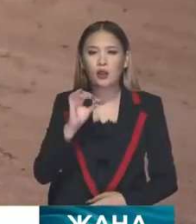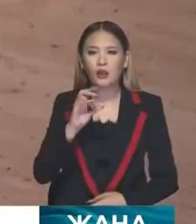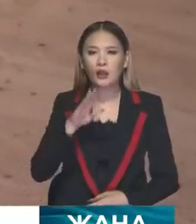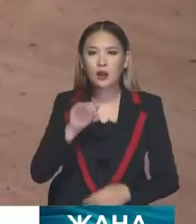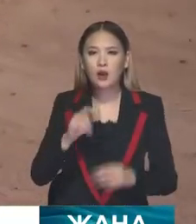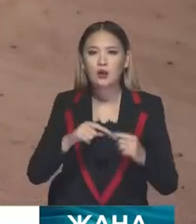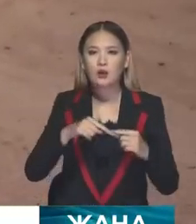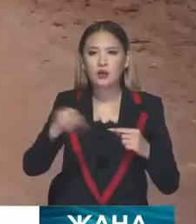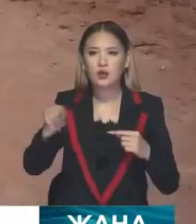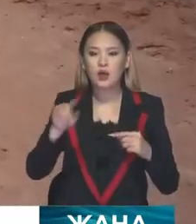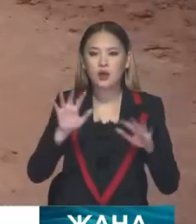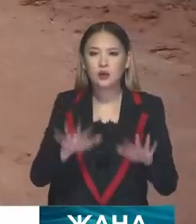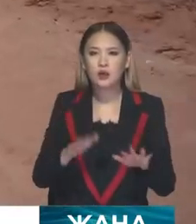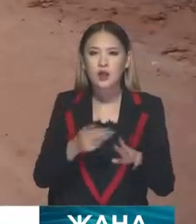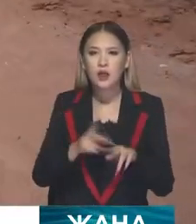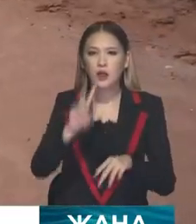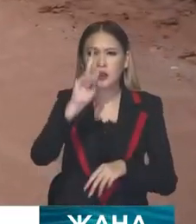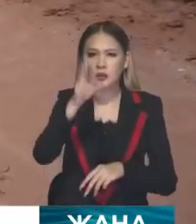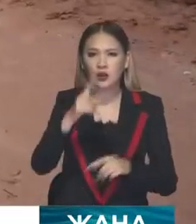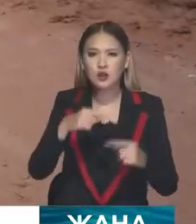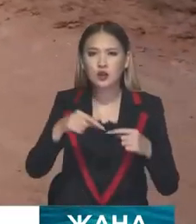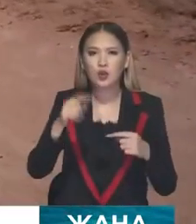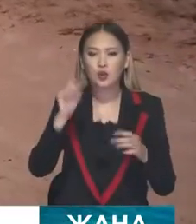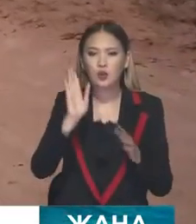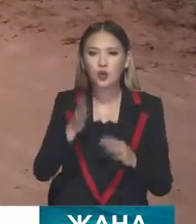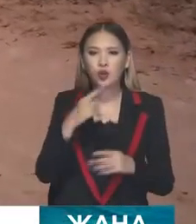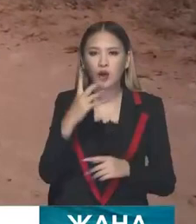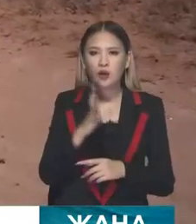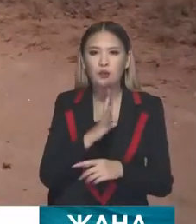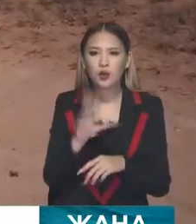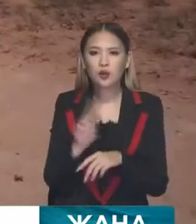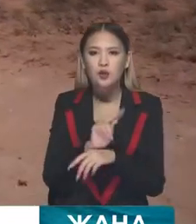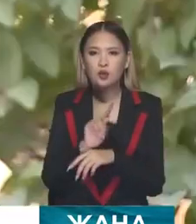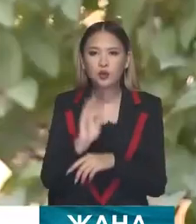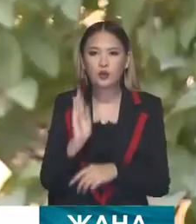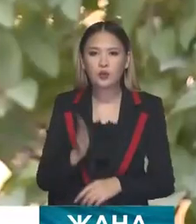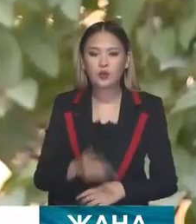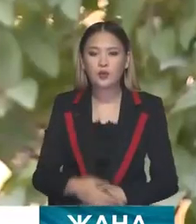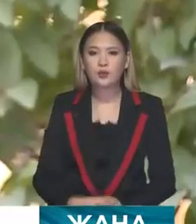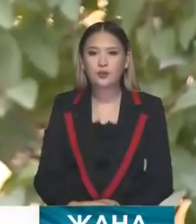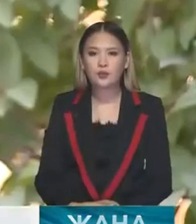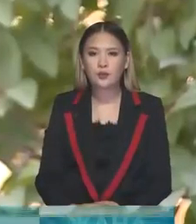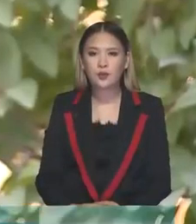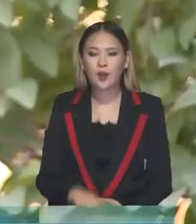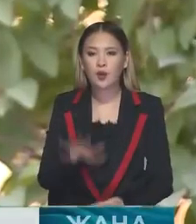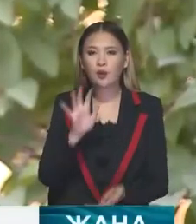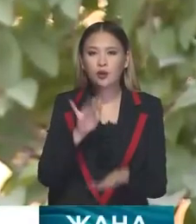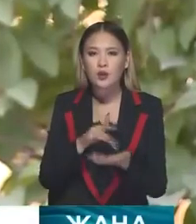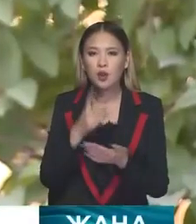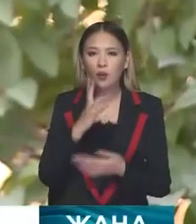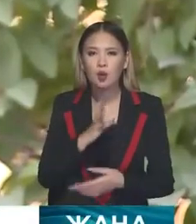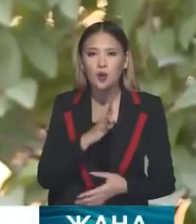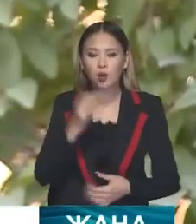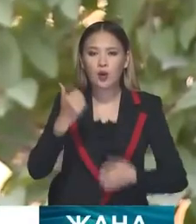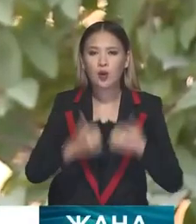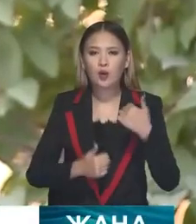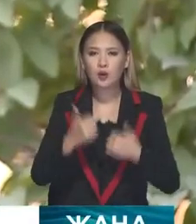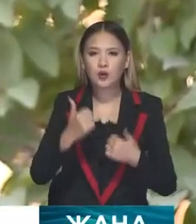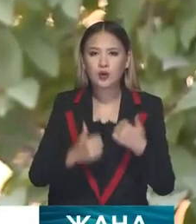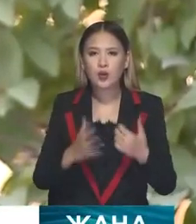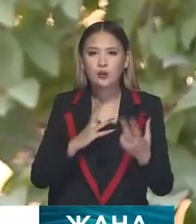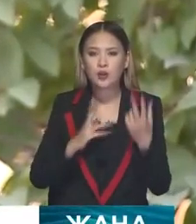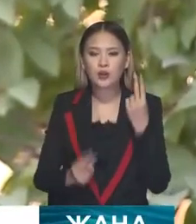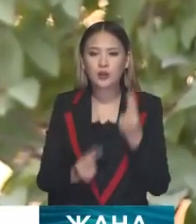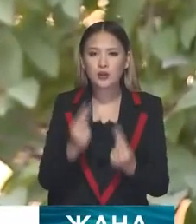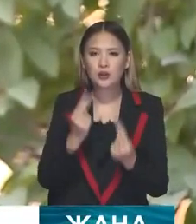Ащысайға дейінгі аралығы алдағы 2 жылдың ішінде жөнделетінін жеткізді. Ортасынан бастап конкурс ойнатылды ол нысан